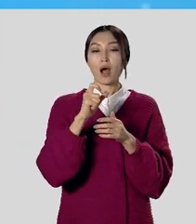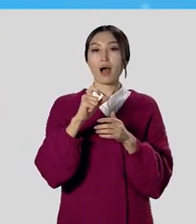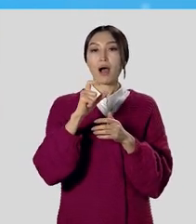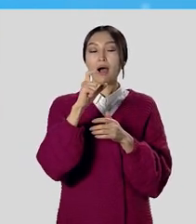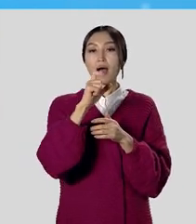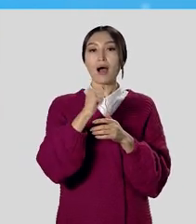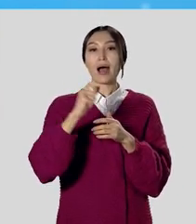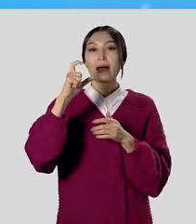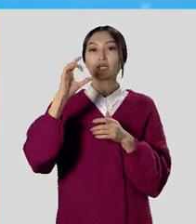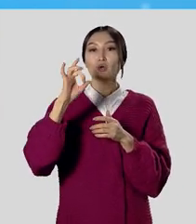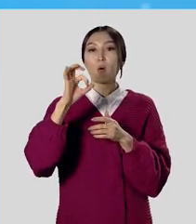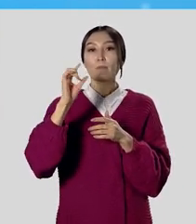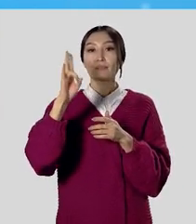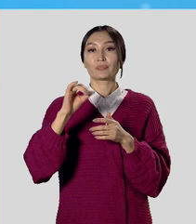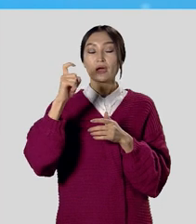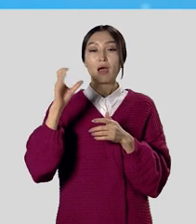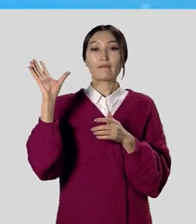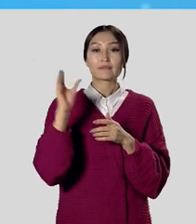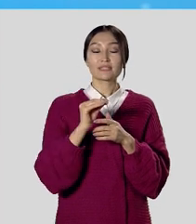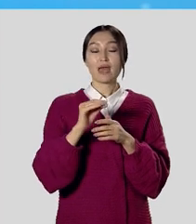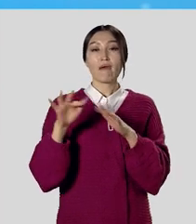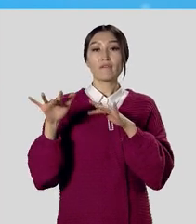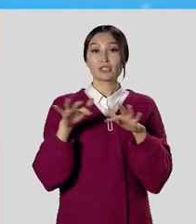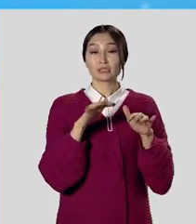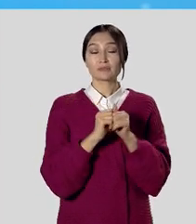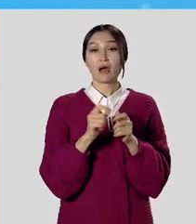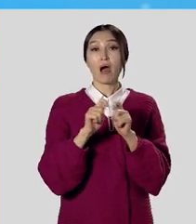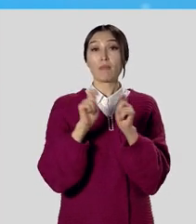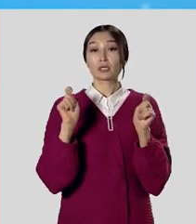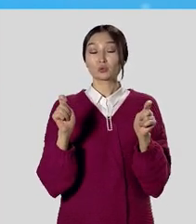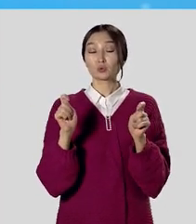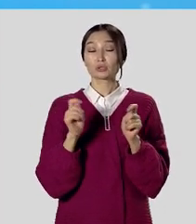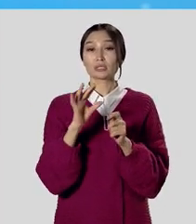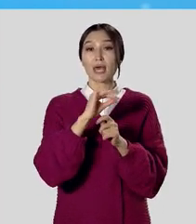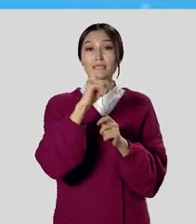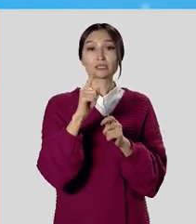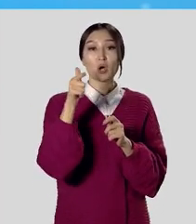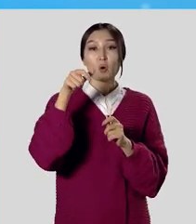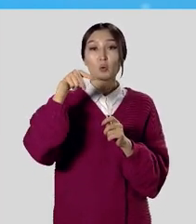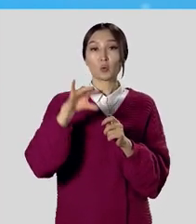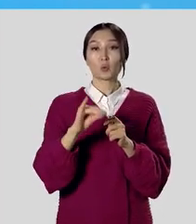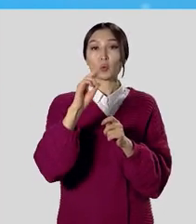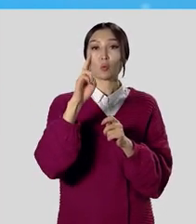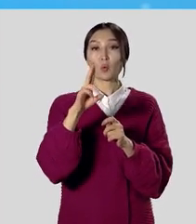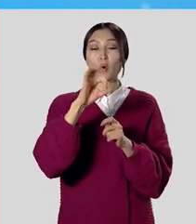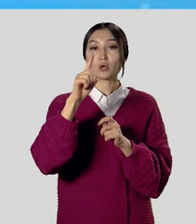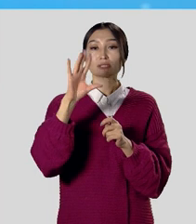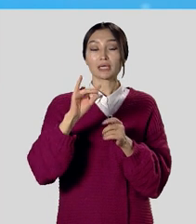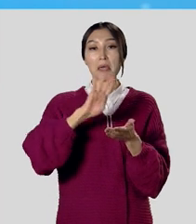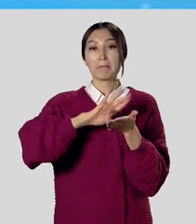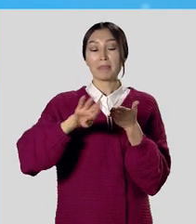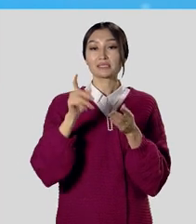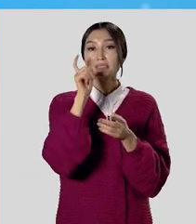аэробных организмов все промежуточные вещества, образующиеся из глюкозы, при